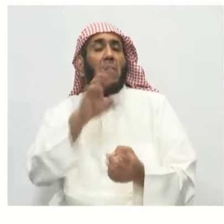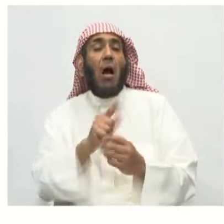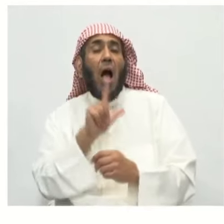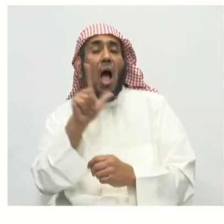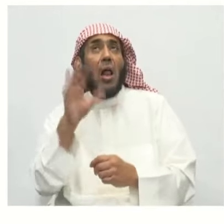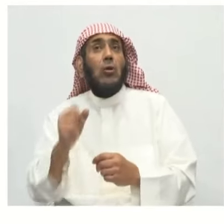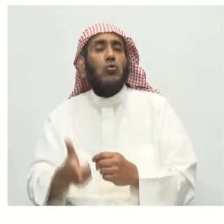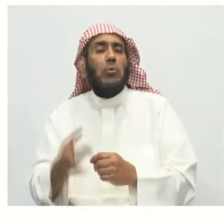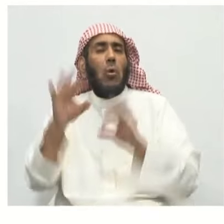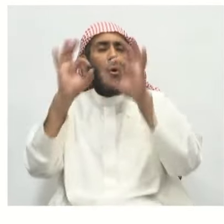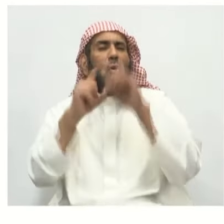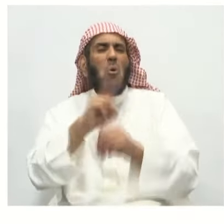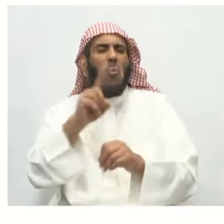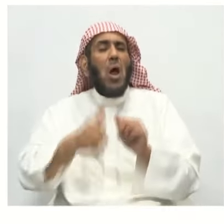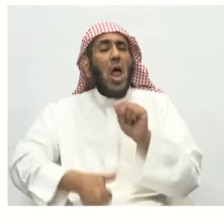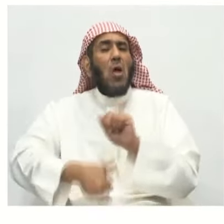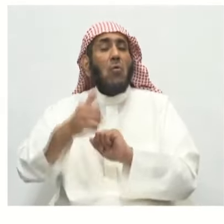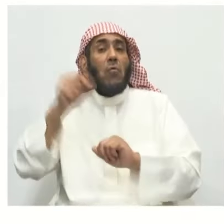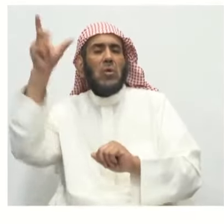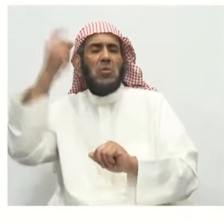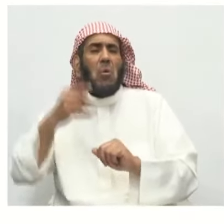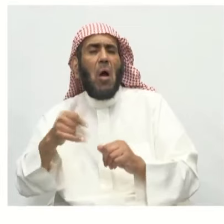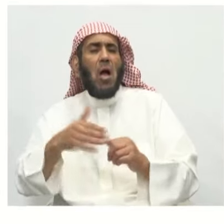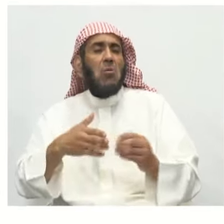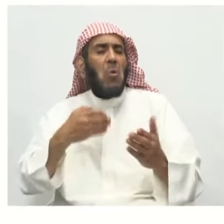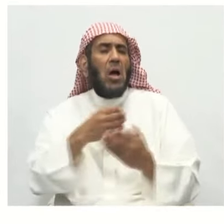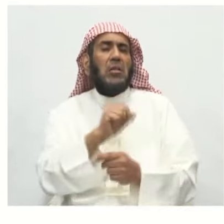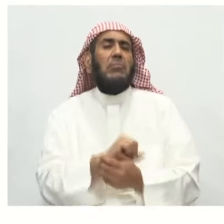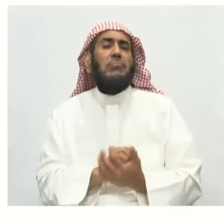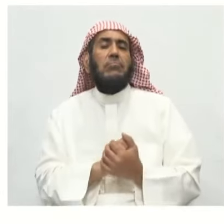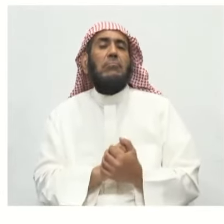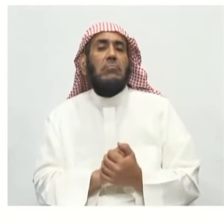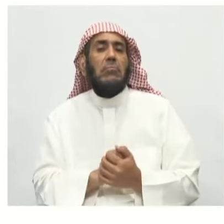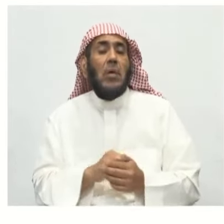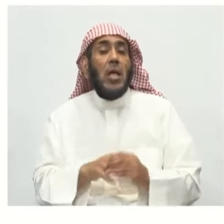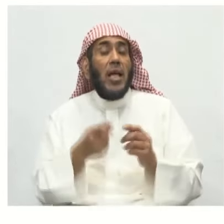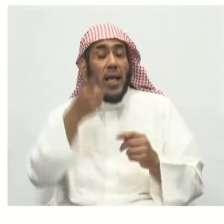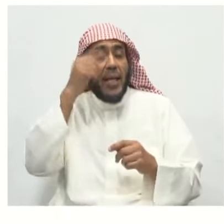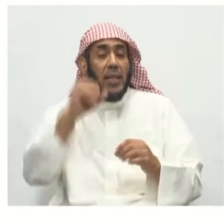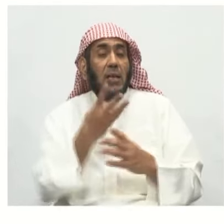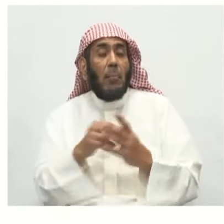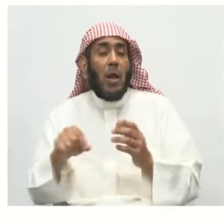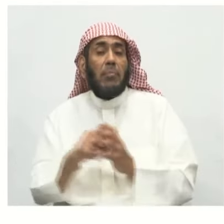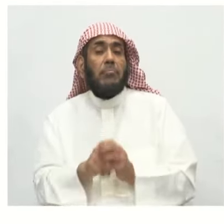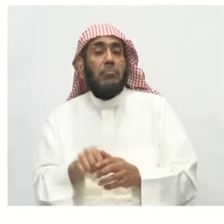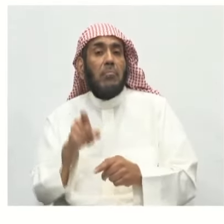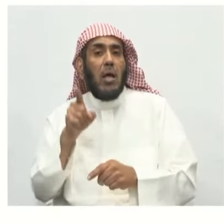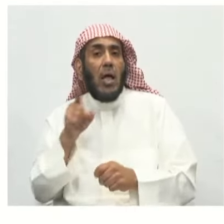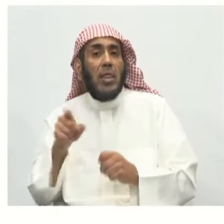سبحانه ولا يفلح الساحر حيث اتى اذا يا ابنائي